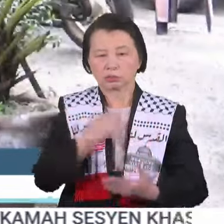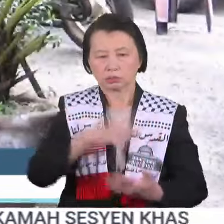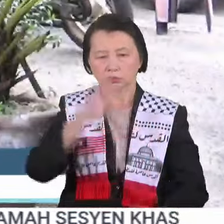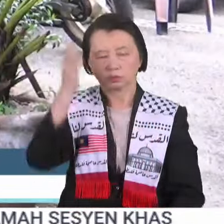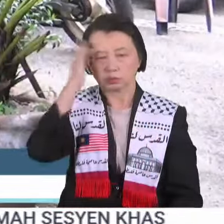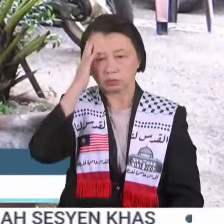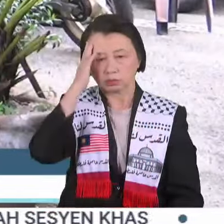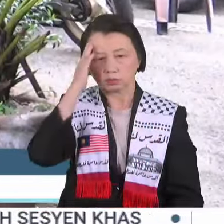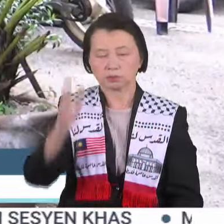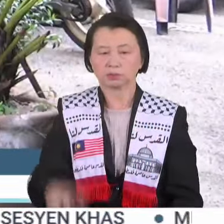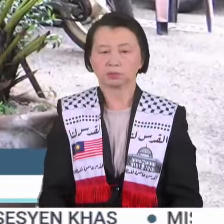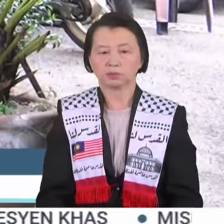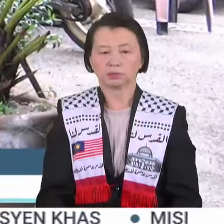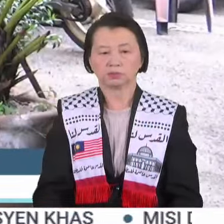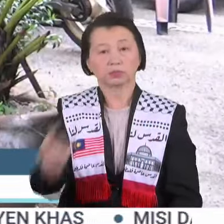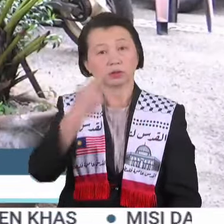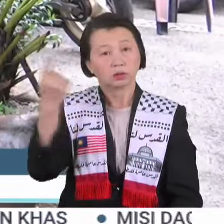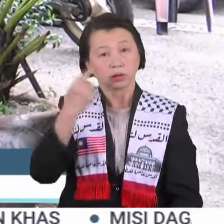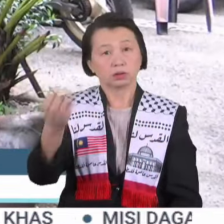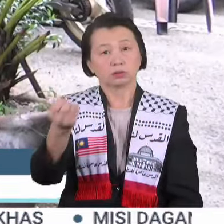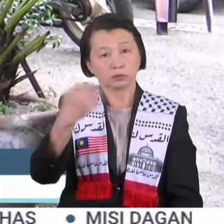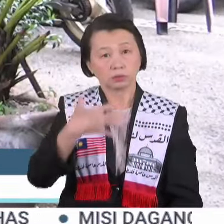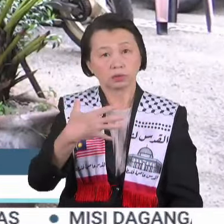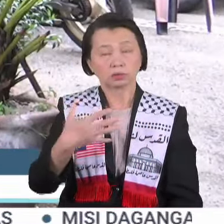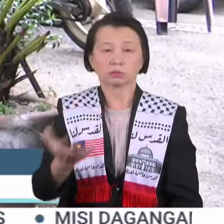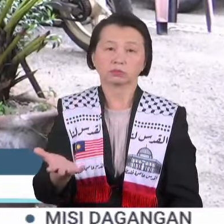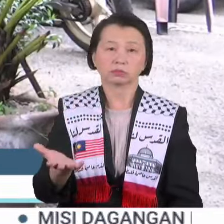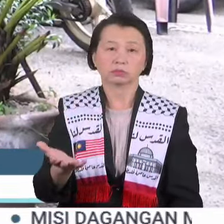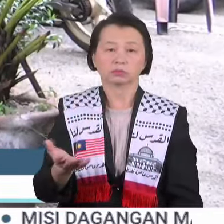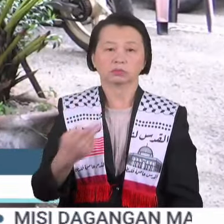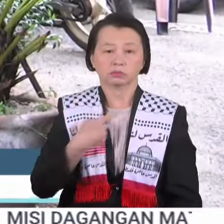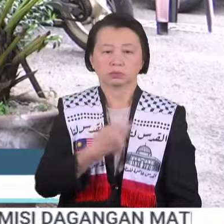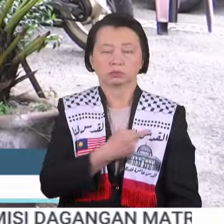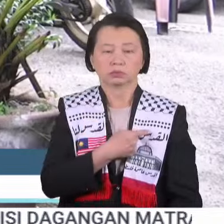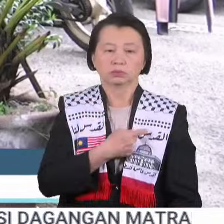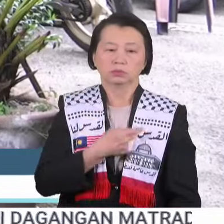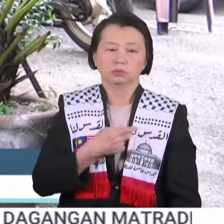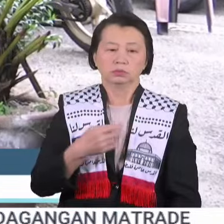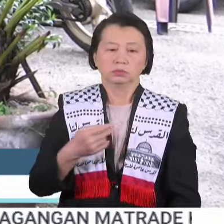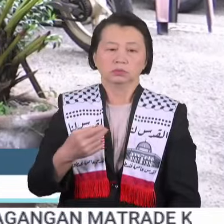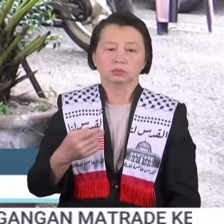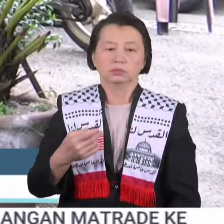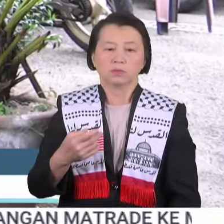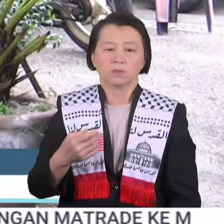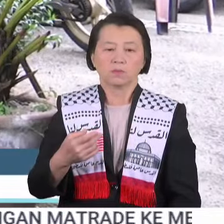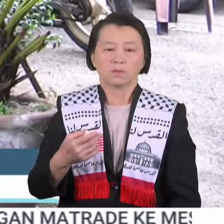dah." Lalu dia pun mak dia lalu. Yang terbaru bila dia telefon?